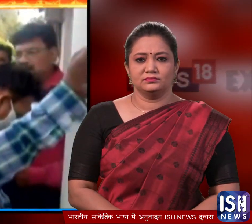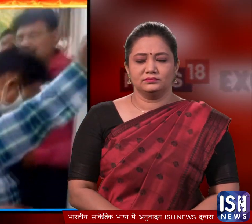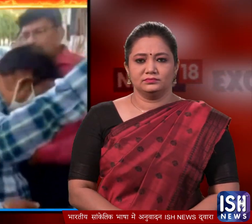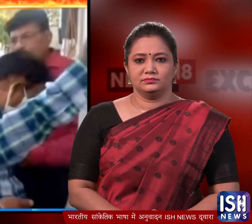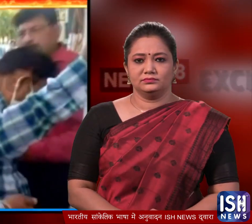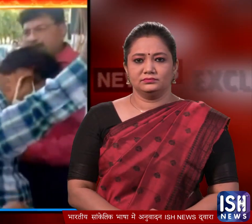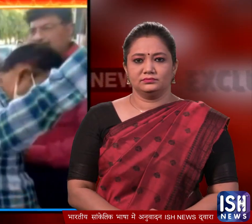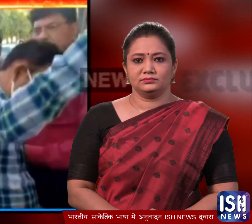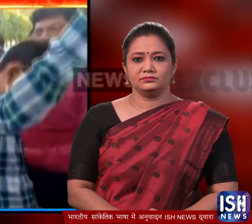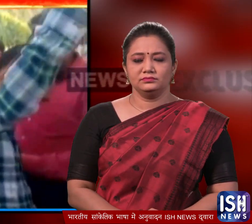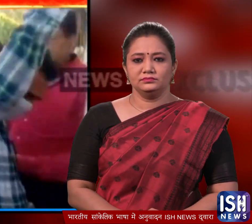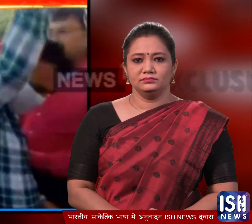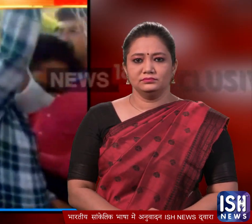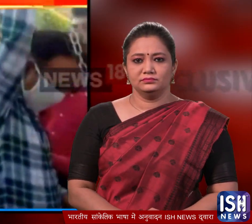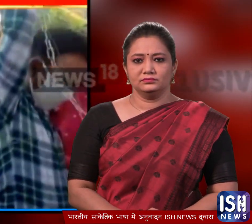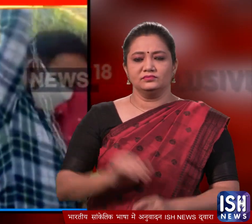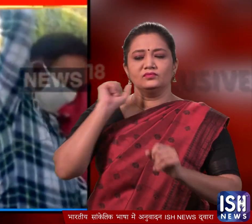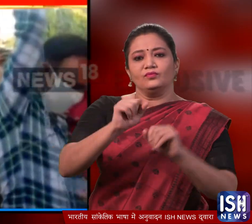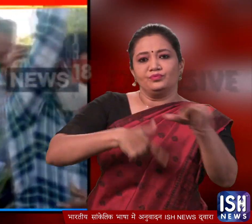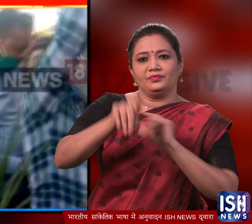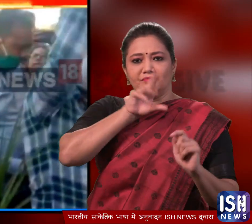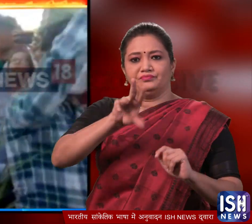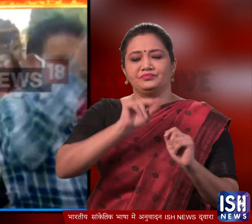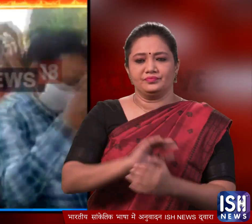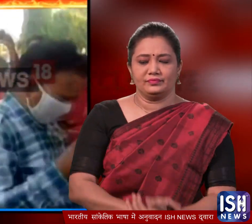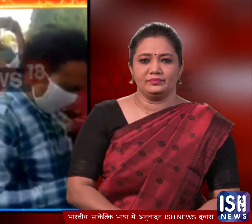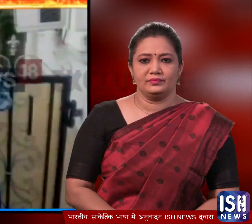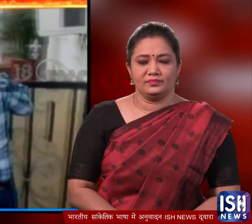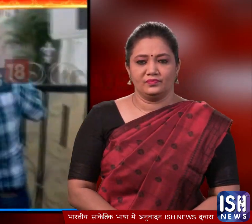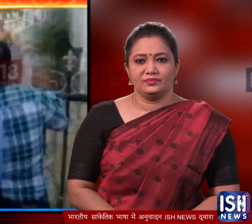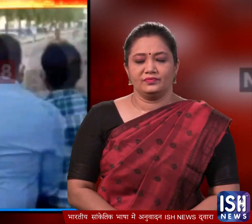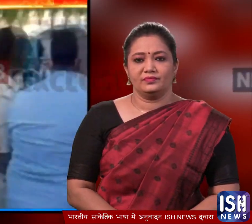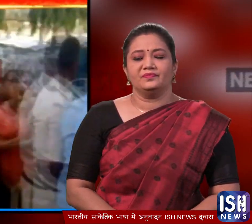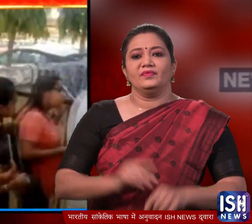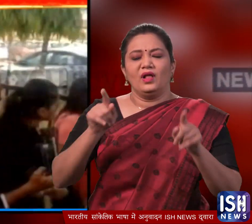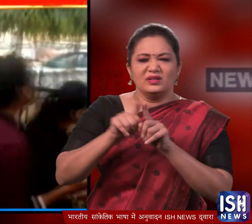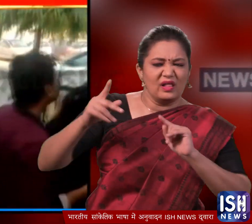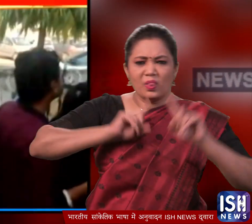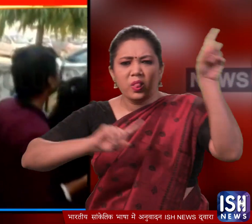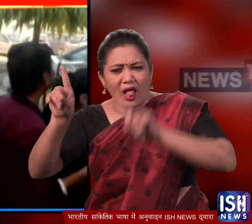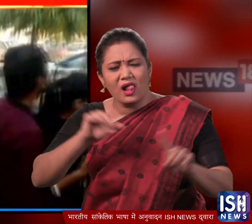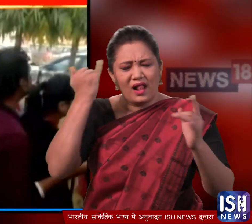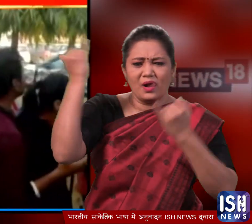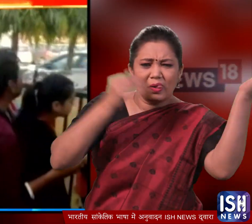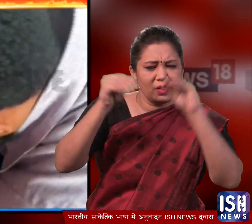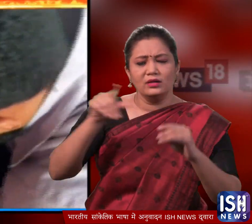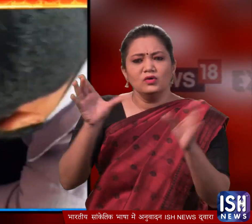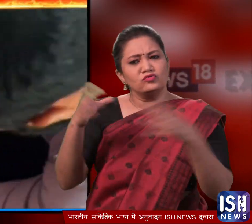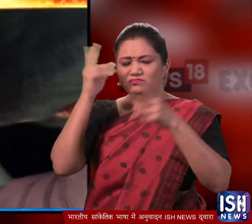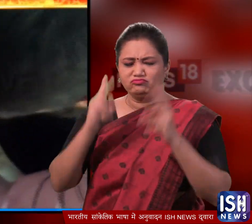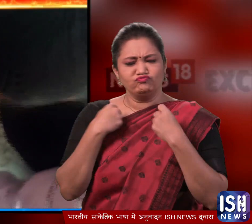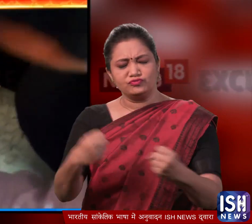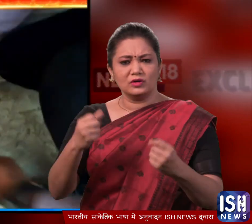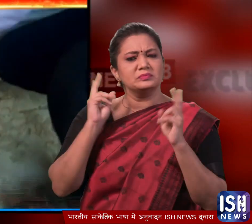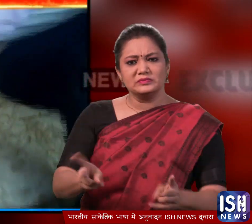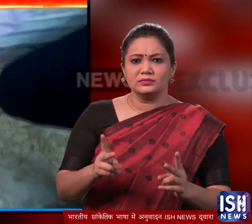सारा चेक भी करवाया। कौन सा लाओ, मेरे पास डिटेल है, मैं दिखाता हूं, उसमें भी आपका फर्क है। हालांकि ऐसे लोगों के बहानों का टीम पर कोई असर नहीं हुआ